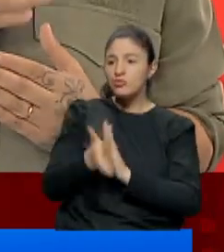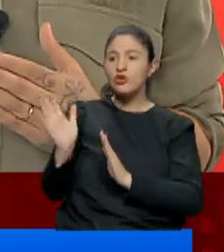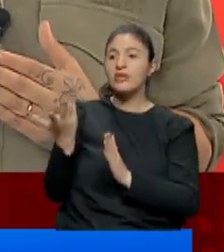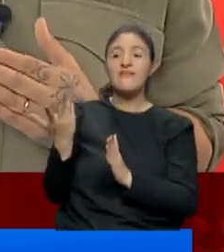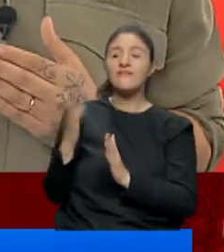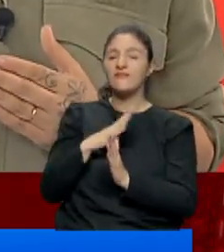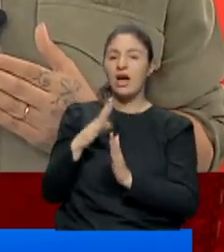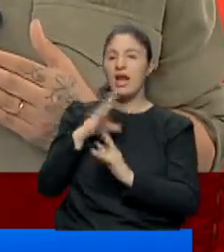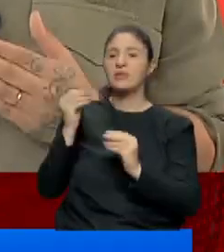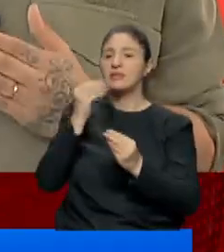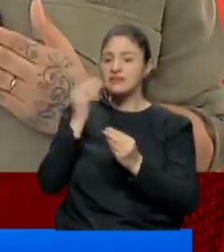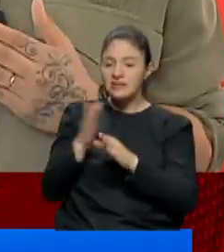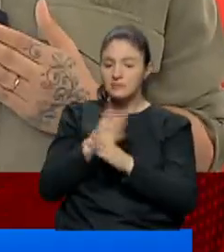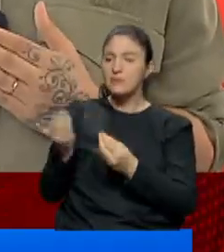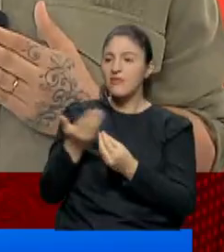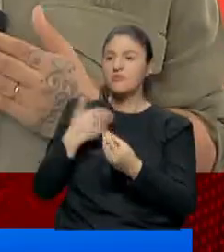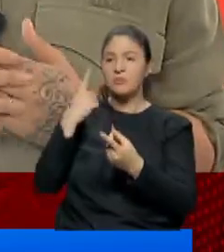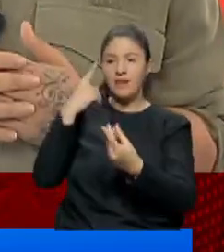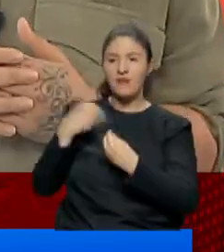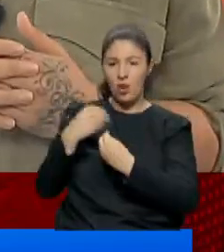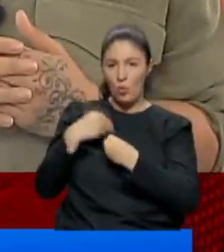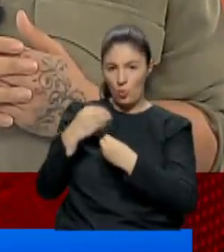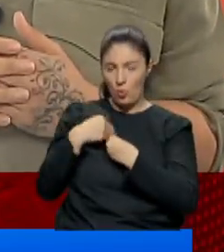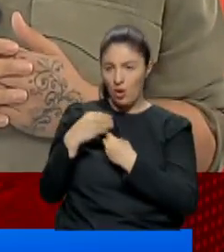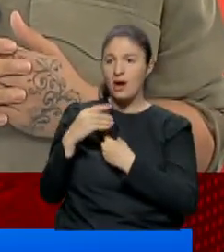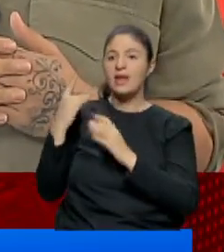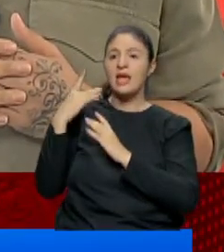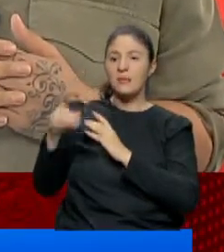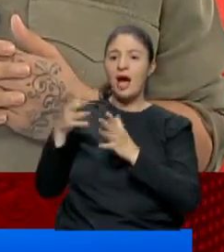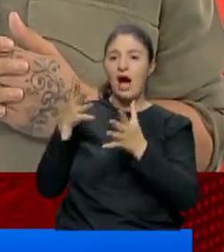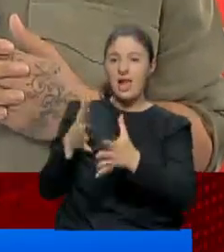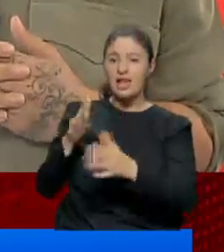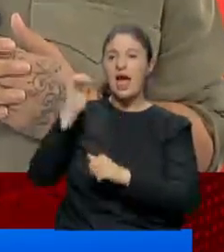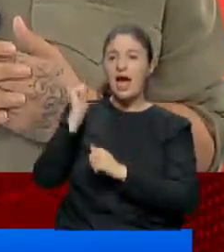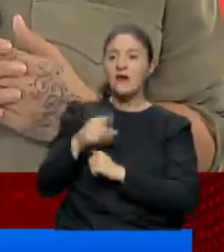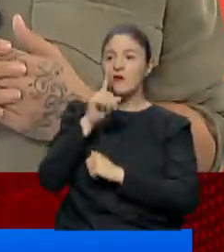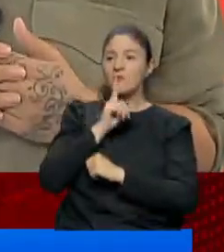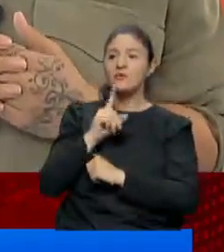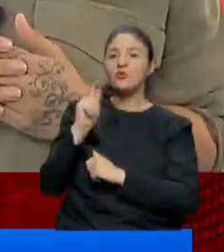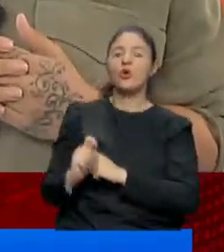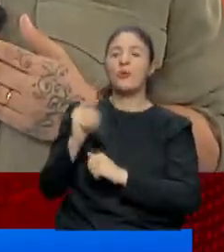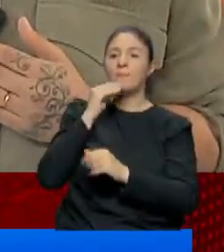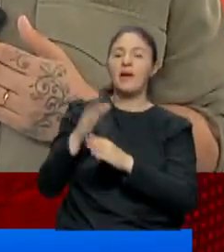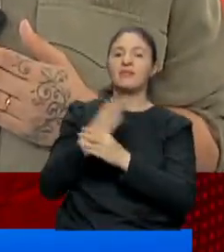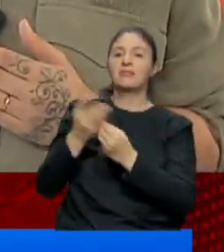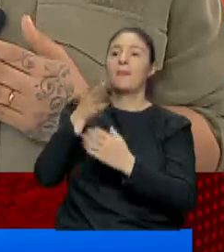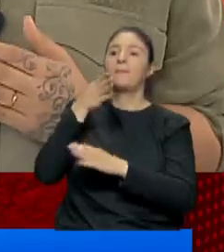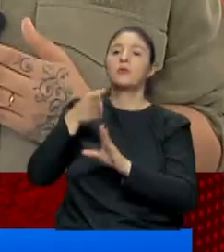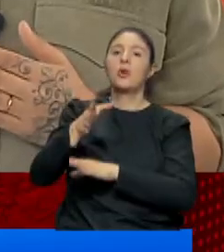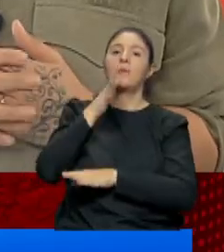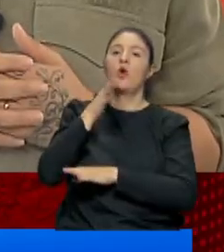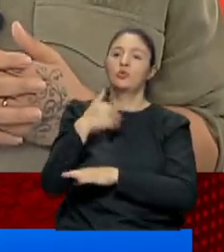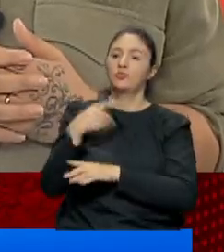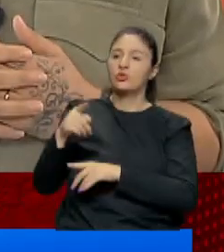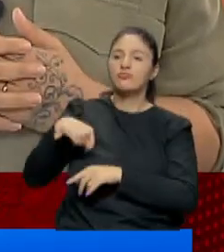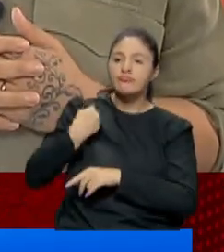bütün giren ve çıkan sebze meyveyi bize de bilgi veriyorlar Diyarbakır haline her gün 100 konseptle böyle geliyor diyebiliyoruz artık